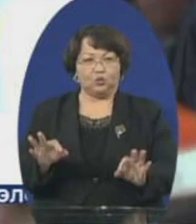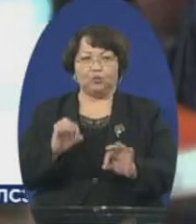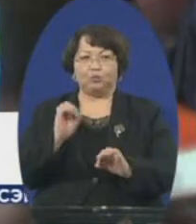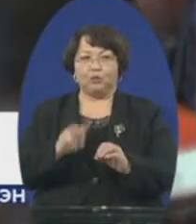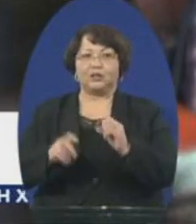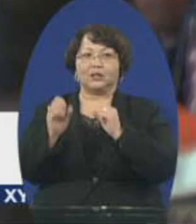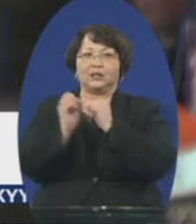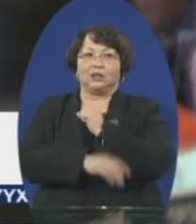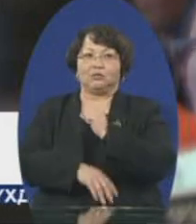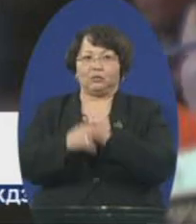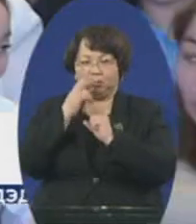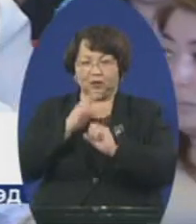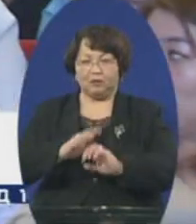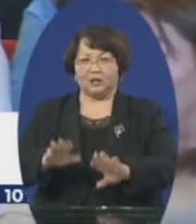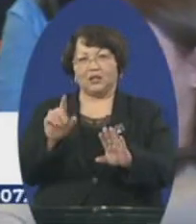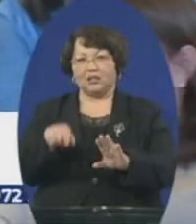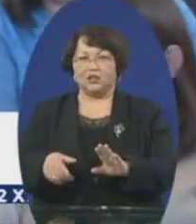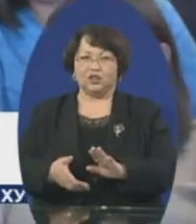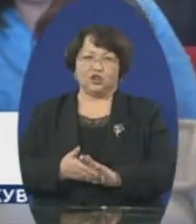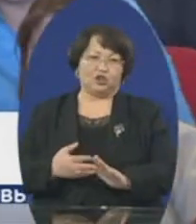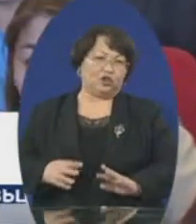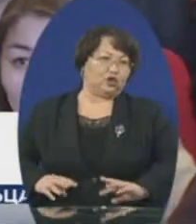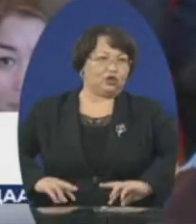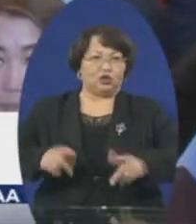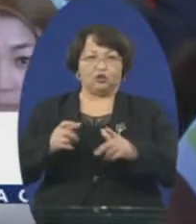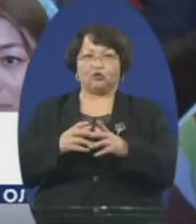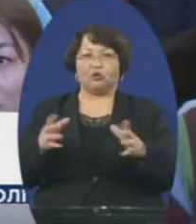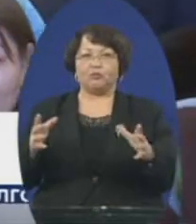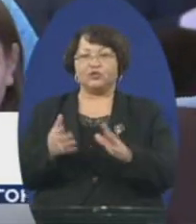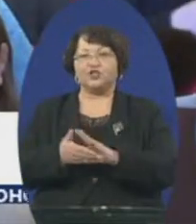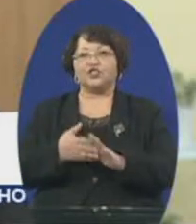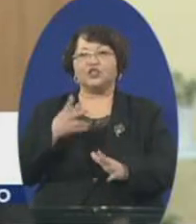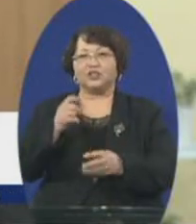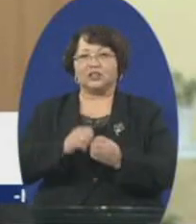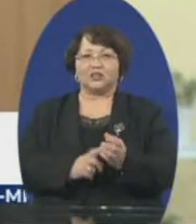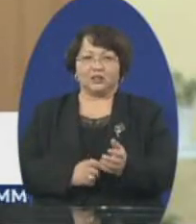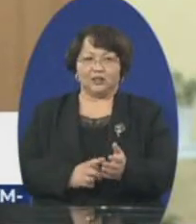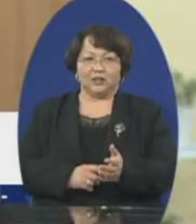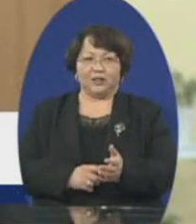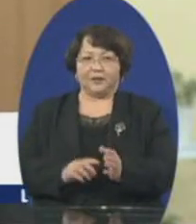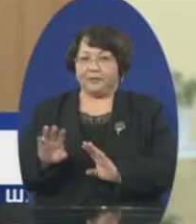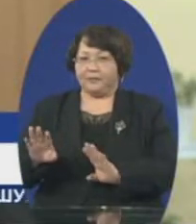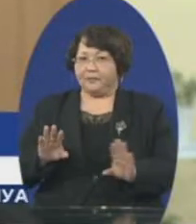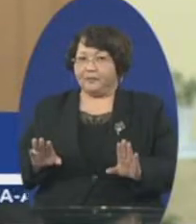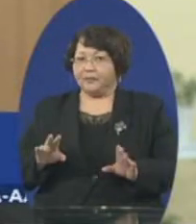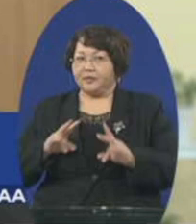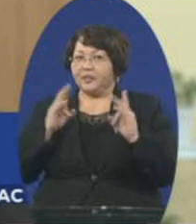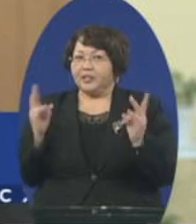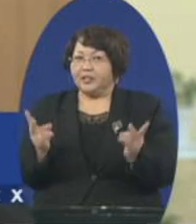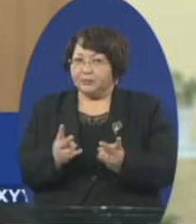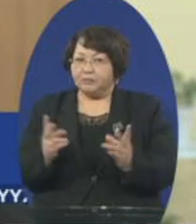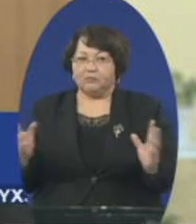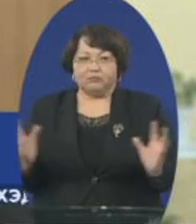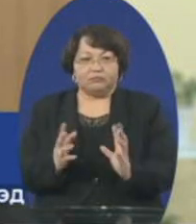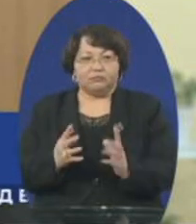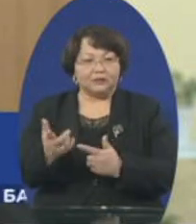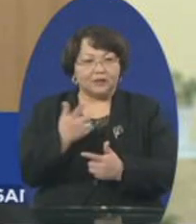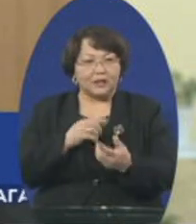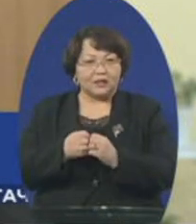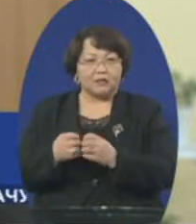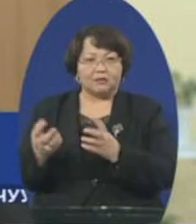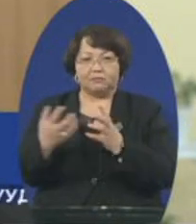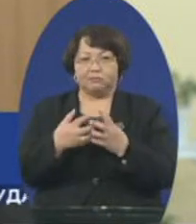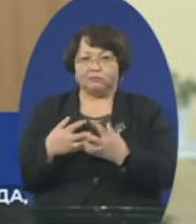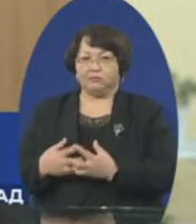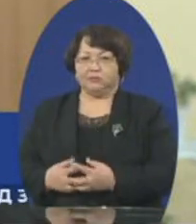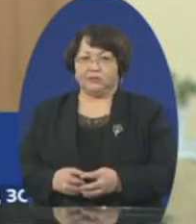эрс өөрчлөлт хэрэгтэй гэдэг дээр талууд байр суурь нэгтэй байсан юм аа. Бол талуудын маш сайн нийгмийн зөвшөлдсөл хэрэгтэй байгаад байгаа. Хуучин